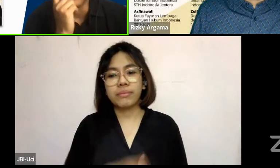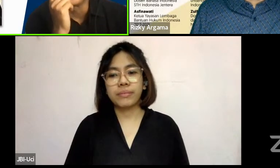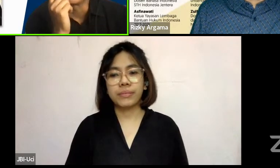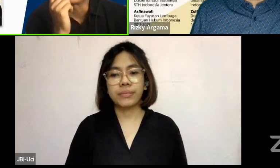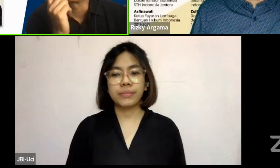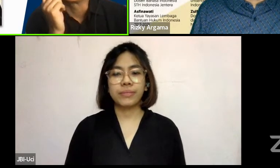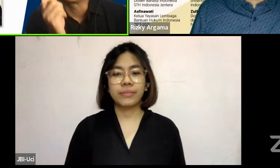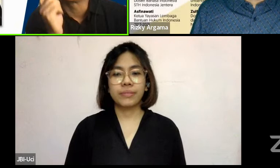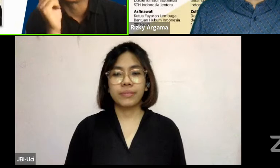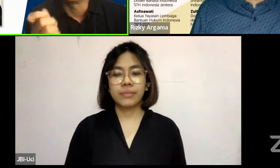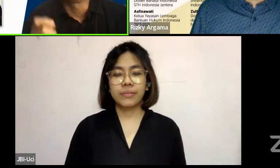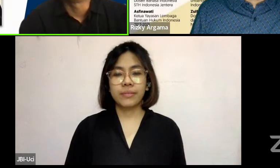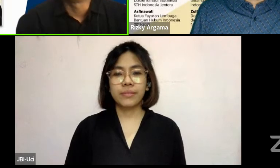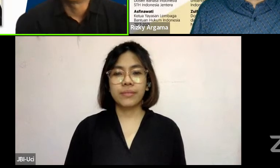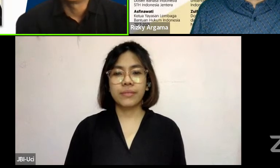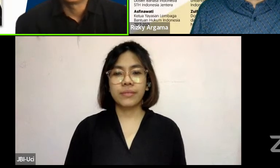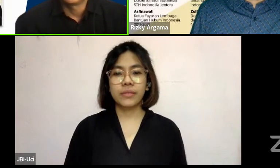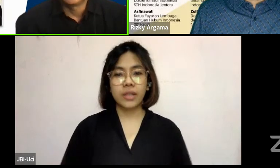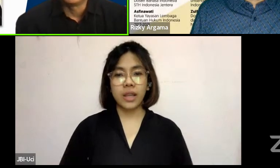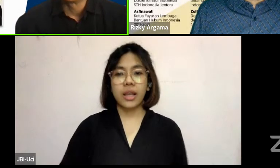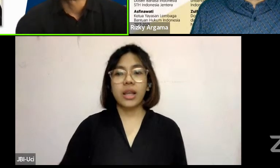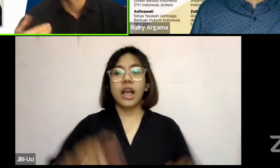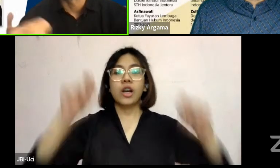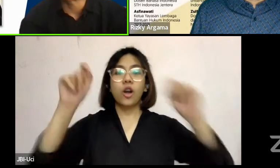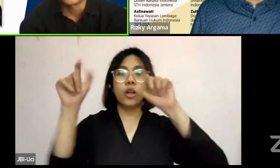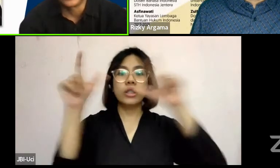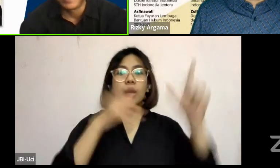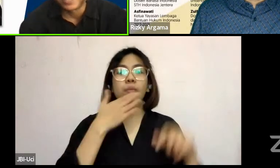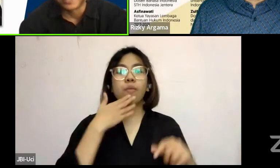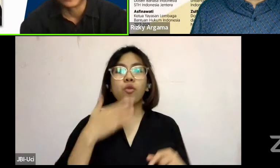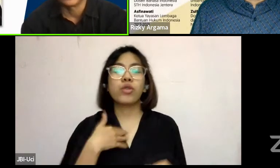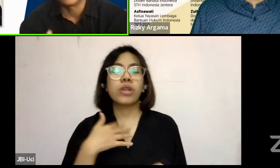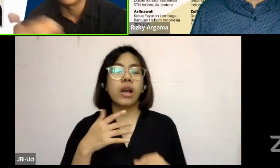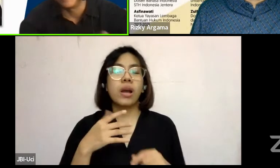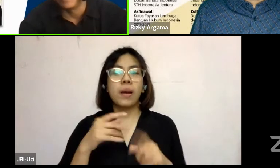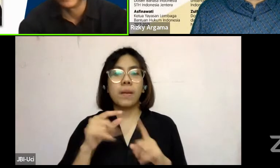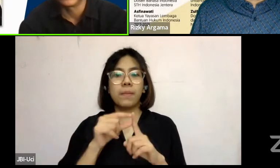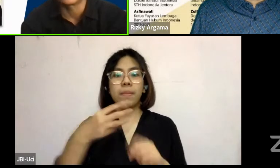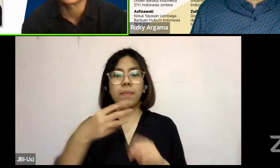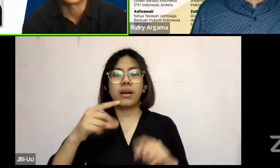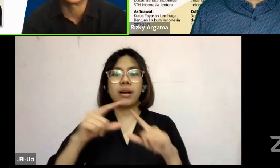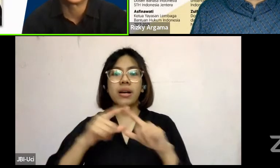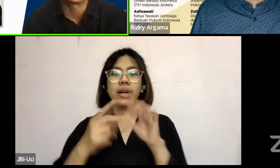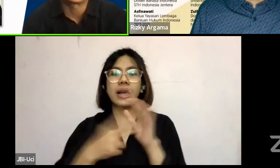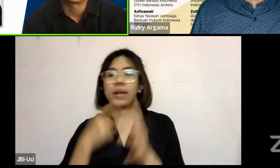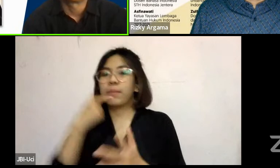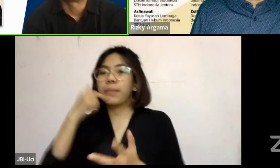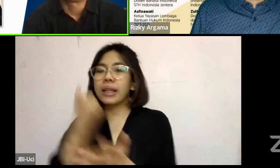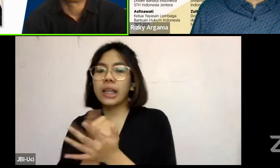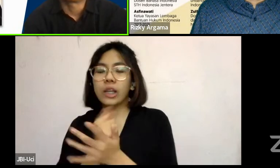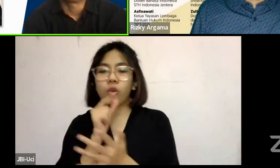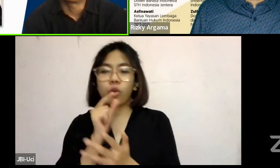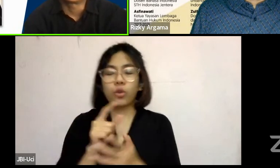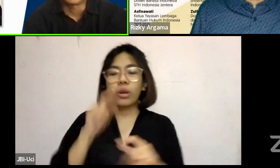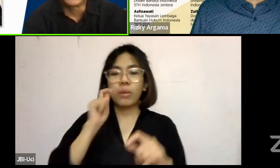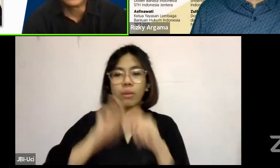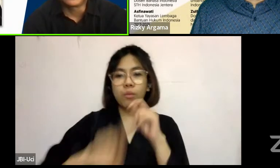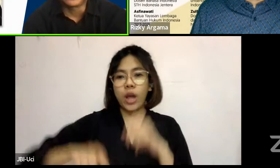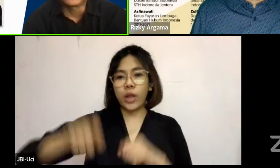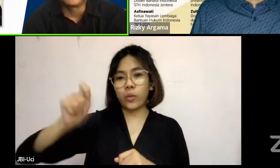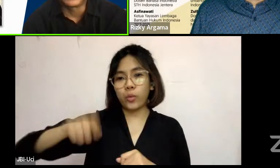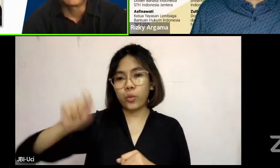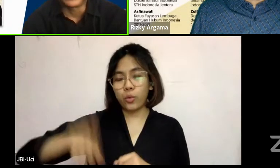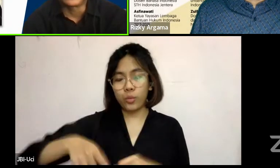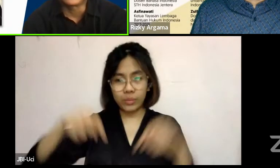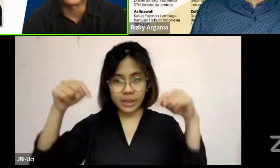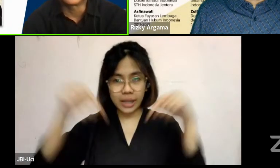punya peran penting dalam pembentukan hukum sekarang ini misalnya kita FB yang sekarang ini nah eh di